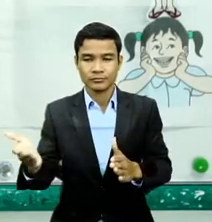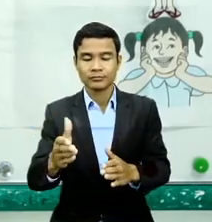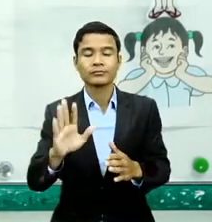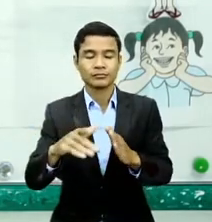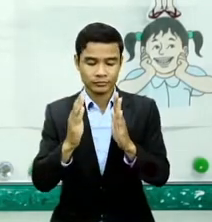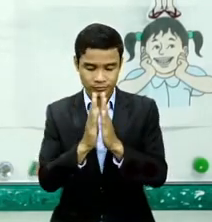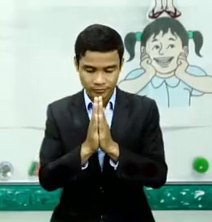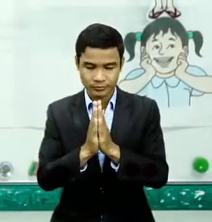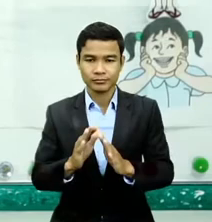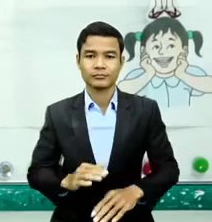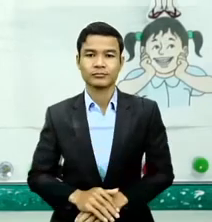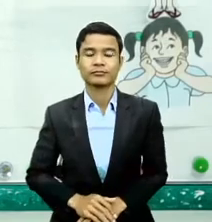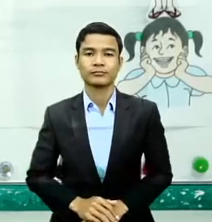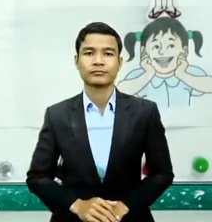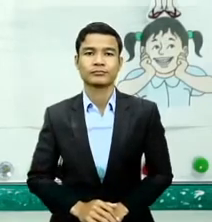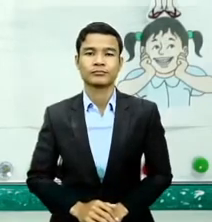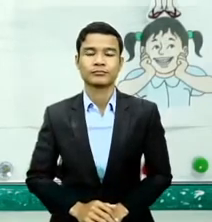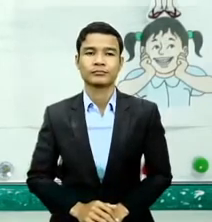con.